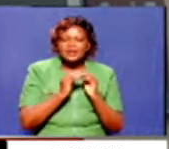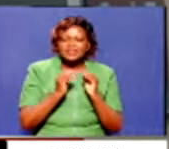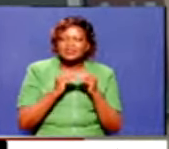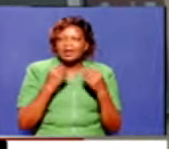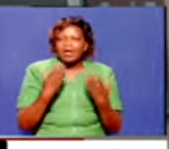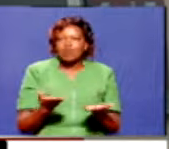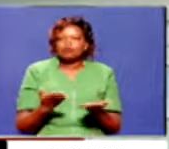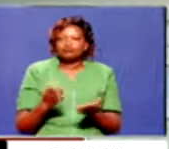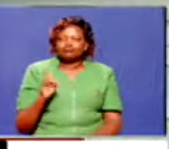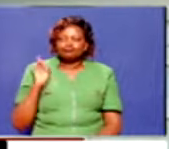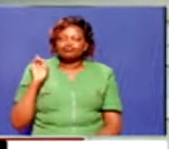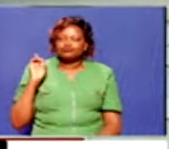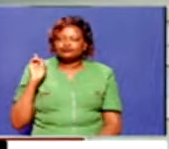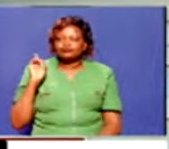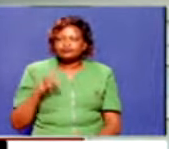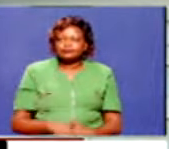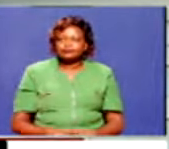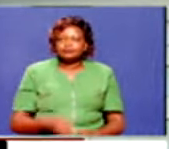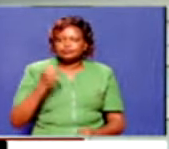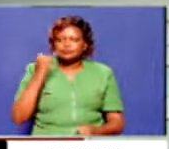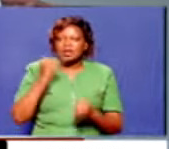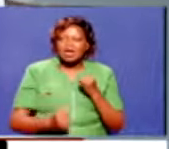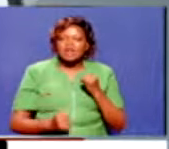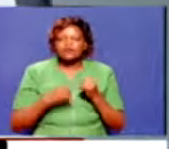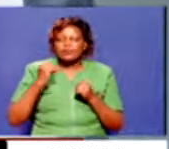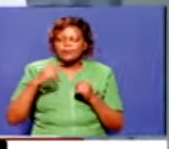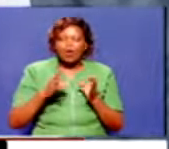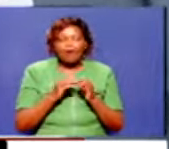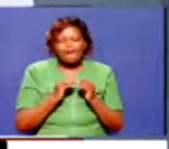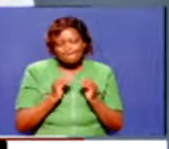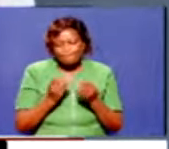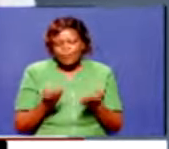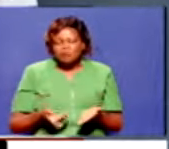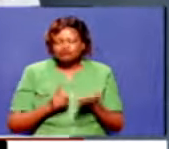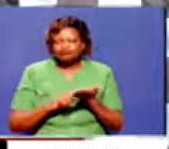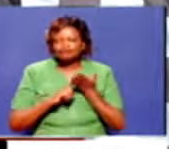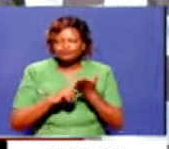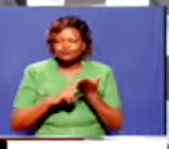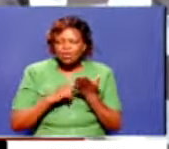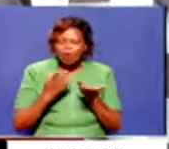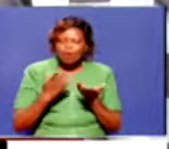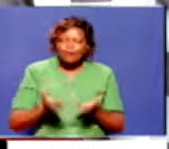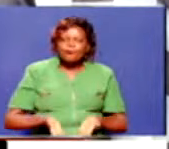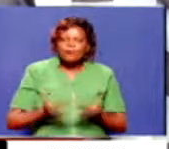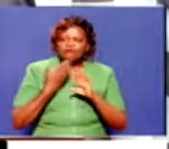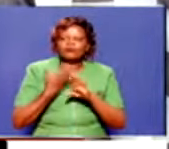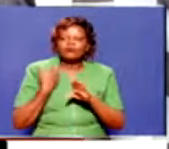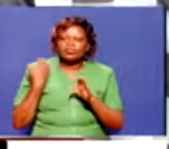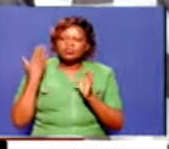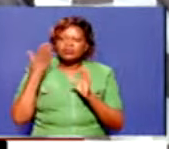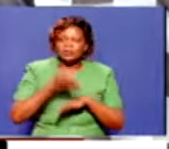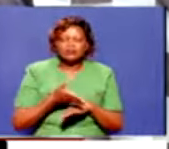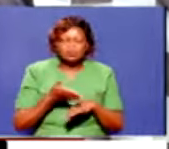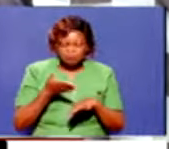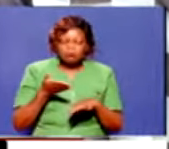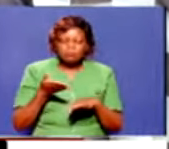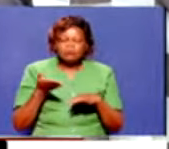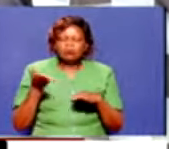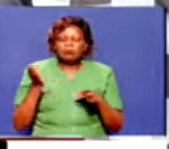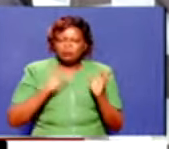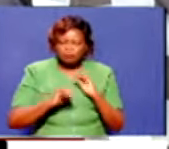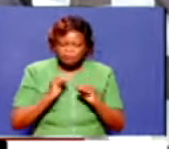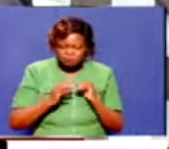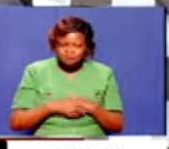Wajumbe wake mwishoni mwa mwezi huu kujadili mikakati ya kujiimarisha kabla ya uchaguzi mkuu ujao. We really wanted to have the